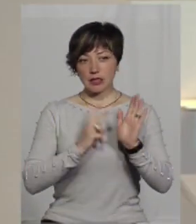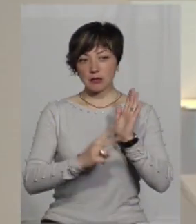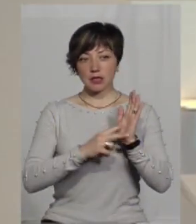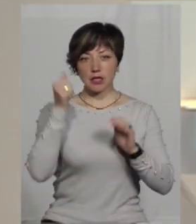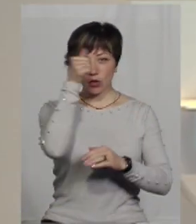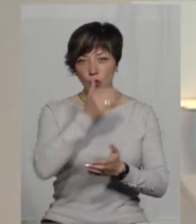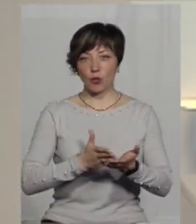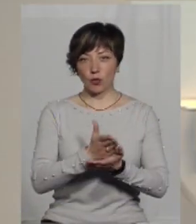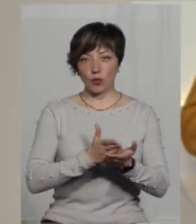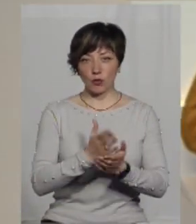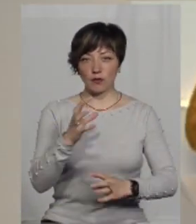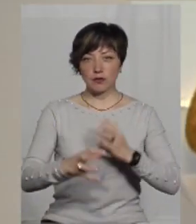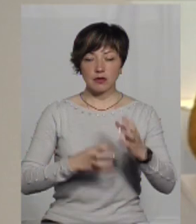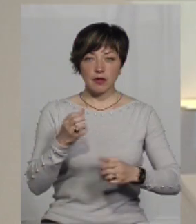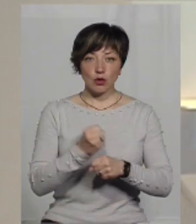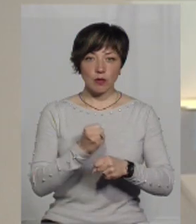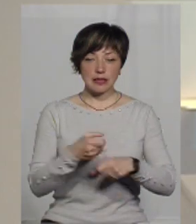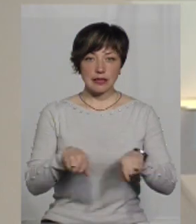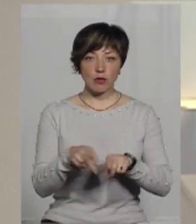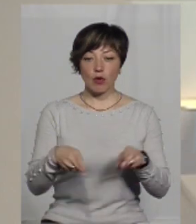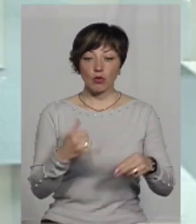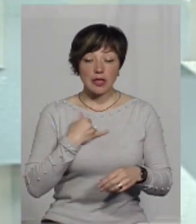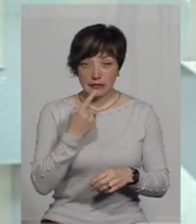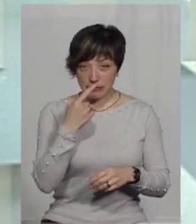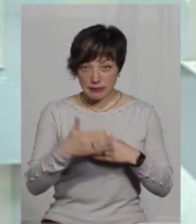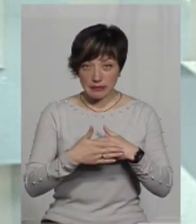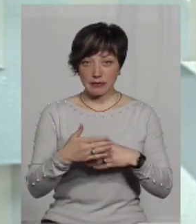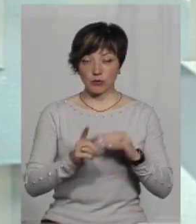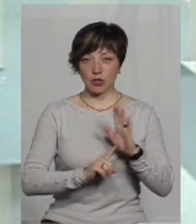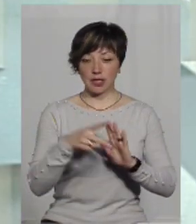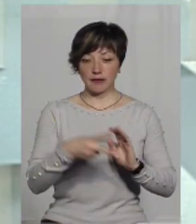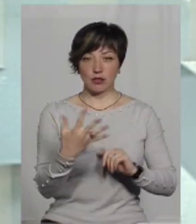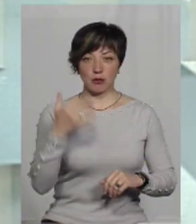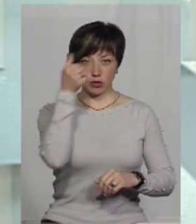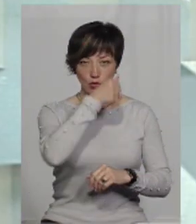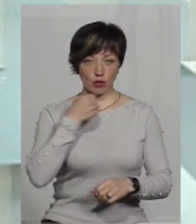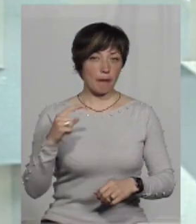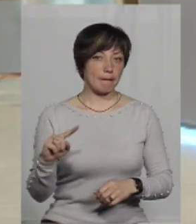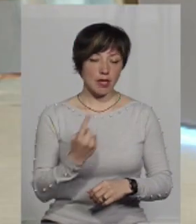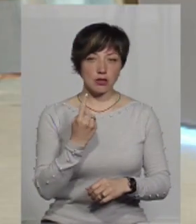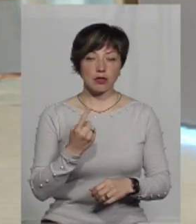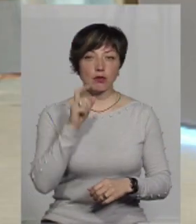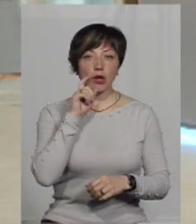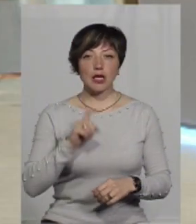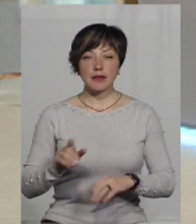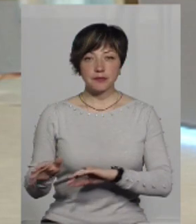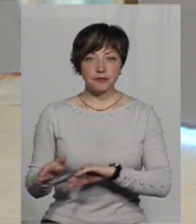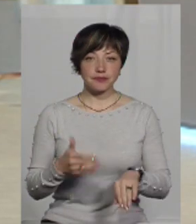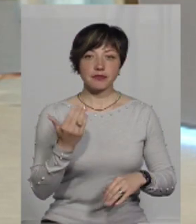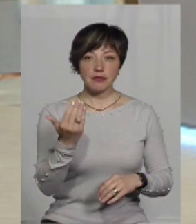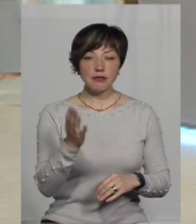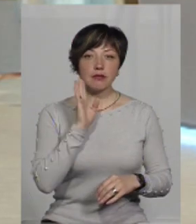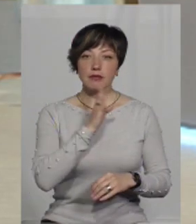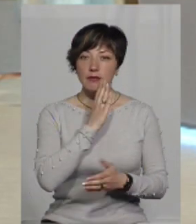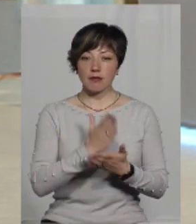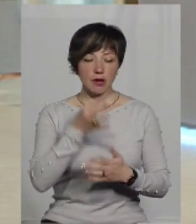Так, ось до 50 років. У нас тільки почали ось з 2005 року. Перша операція. Пані Олено, ви мама, яка